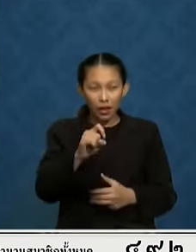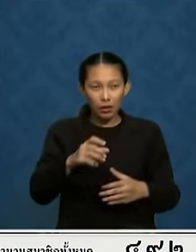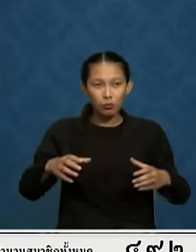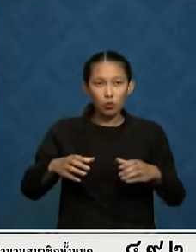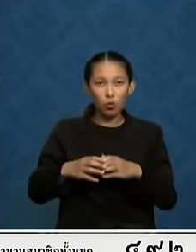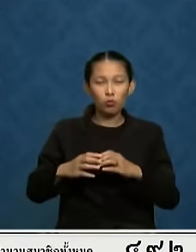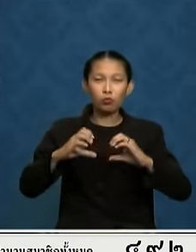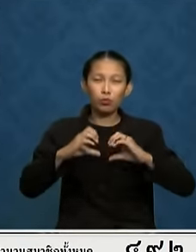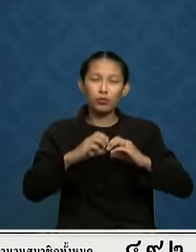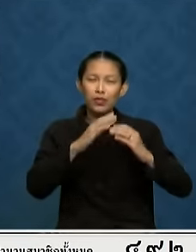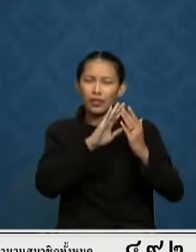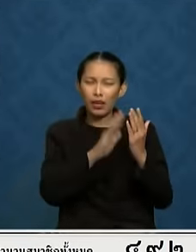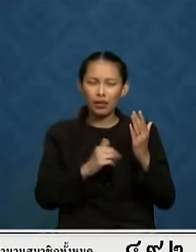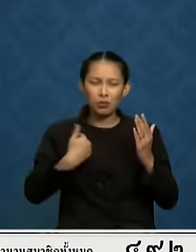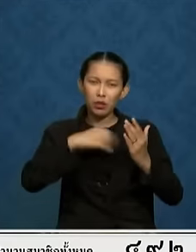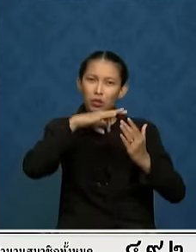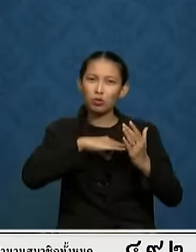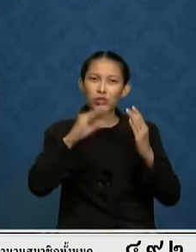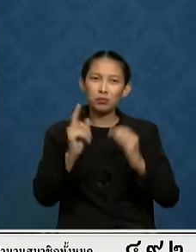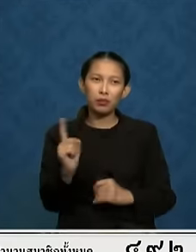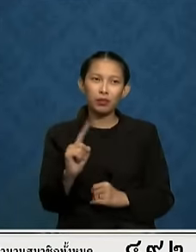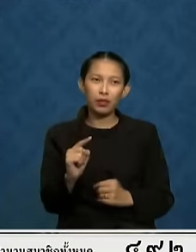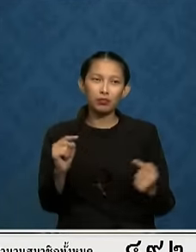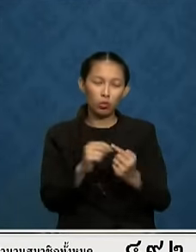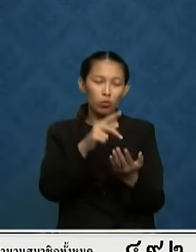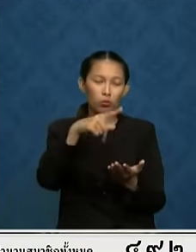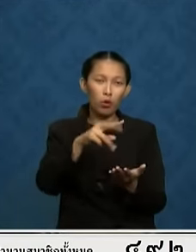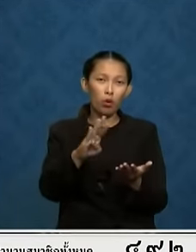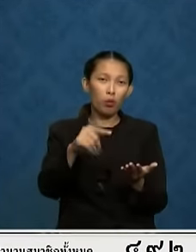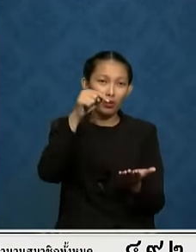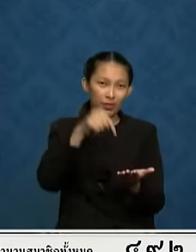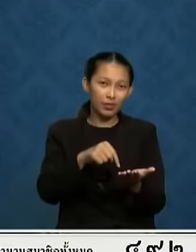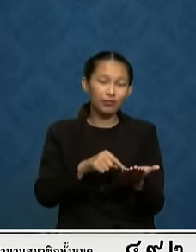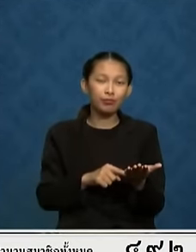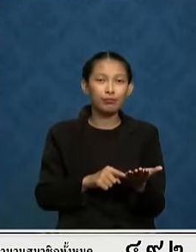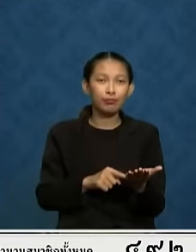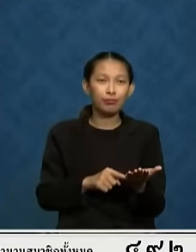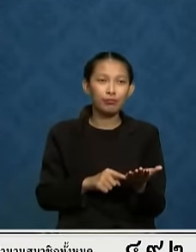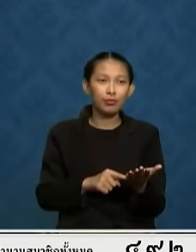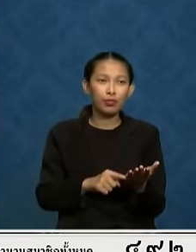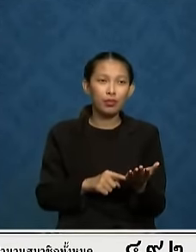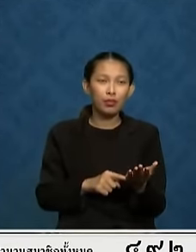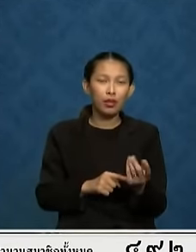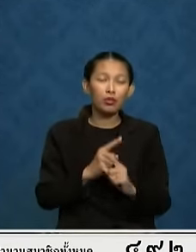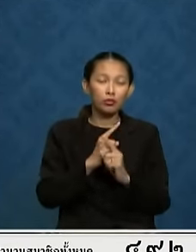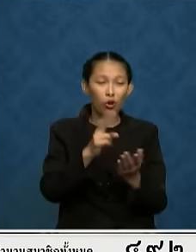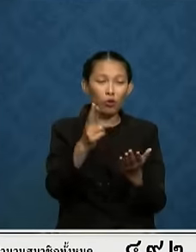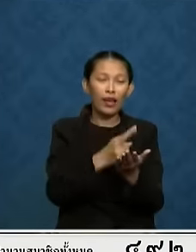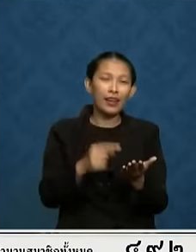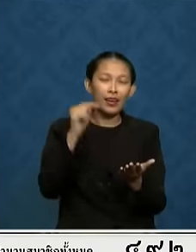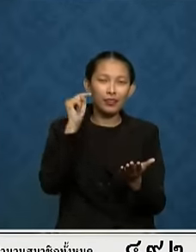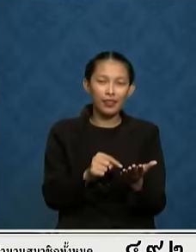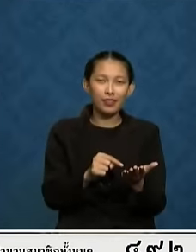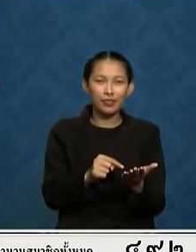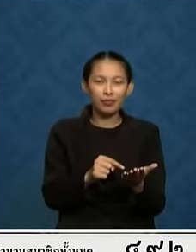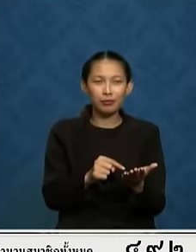ไทยนั้นเรามีความรู้สึกอย่างไรต่อพระราชบัญญัติฉบับนี้ต่อรายงานฉบับ